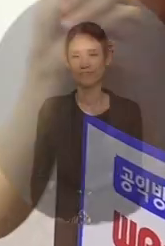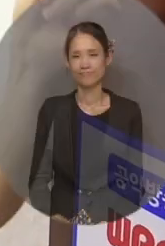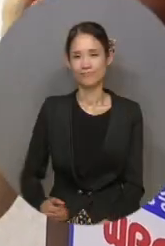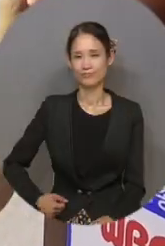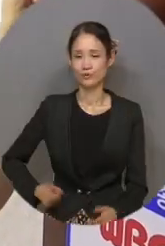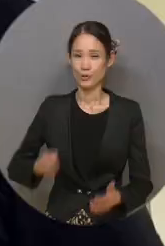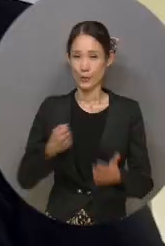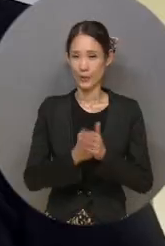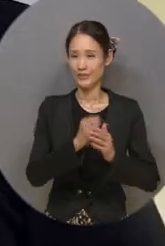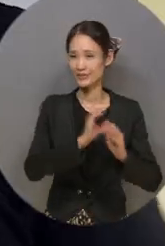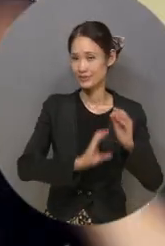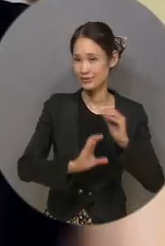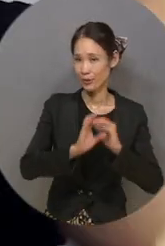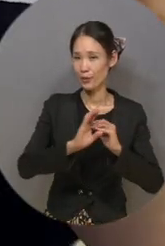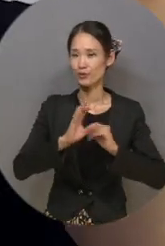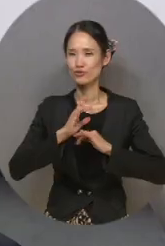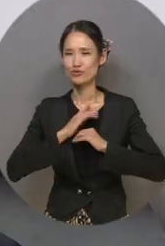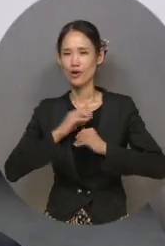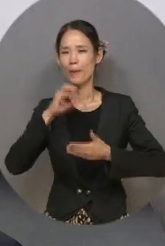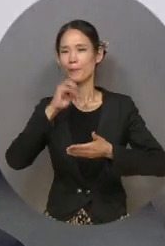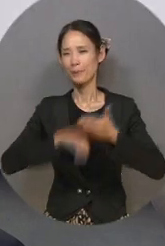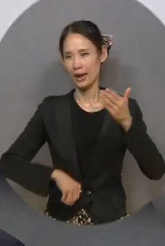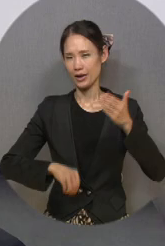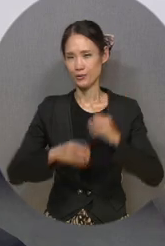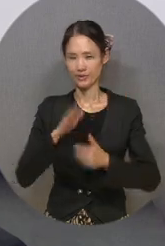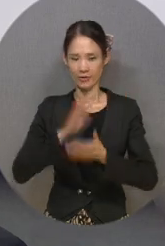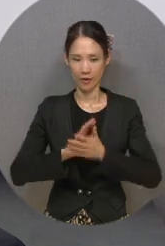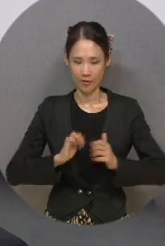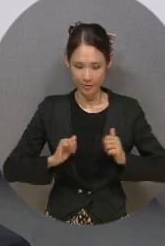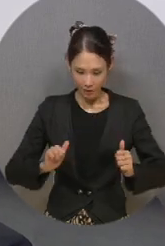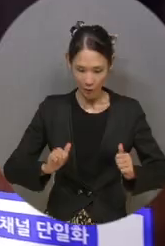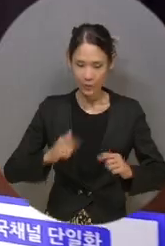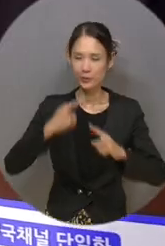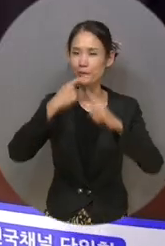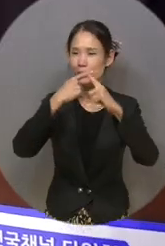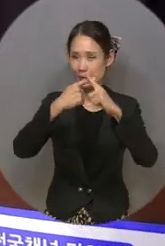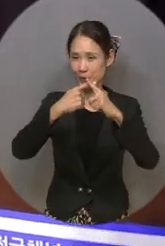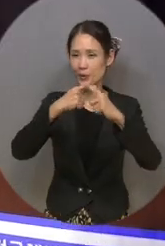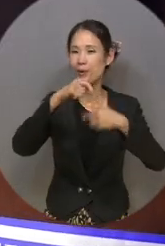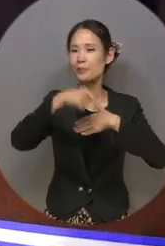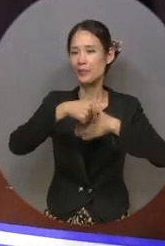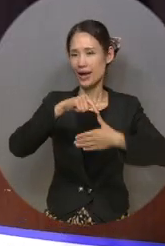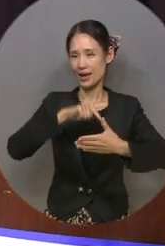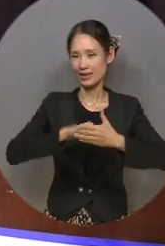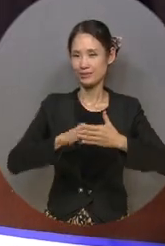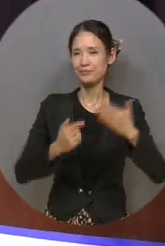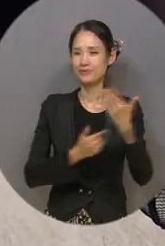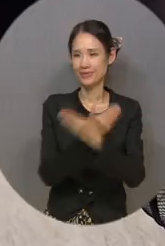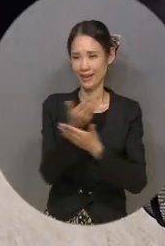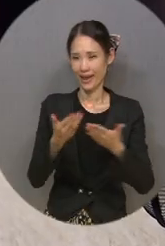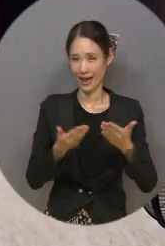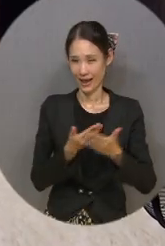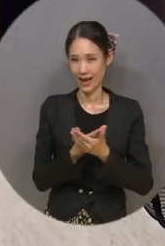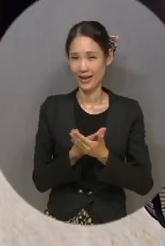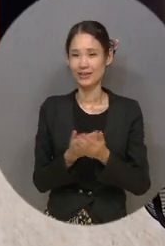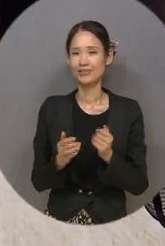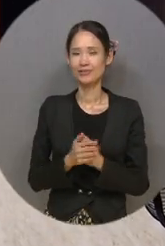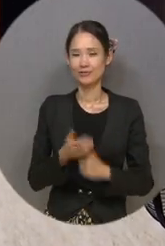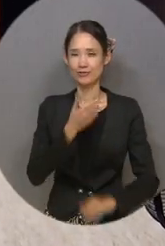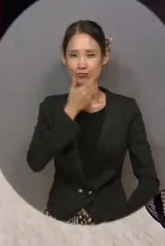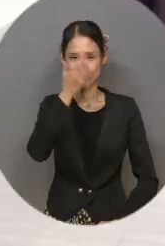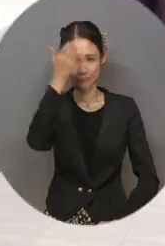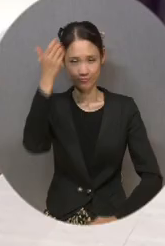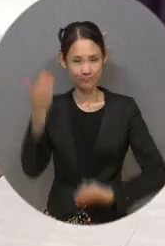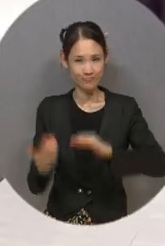용기를 더하고 두려움을 빼고 열정을 곱하고 마음을 나누면 꿈이